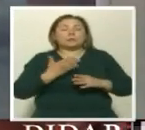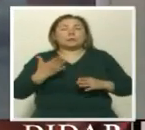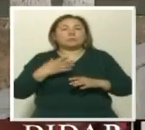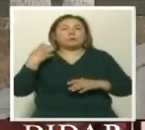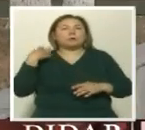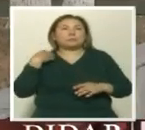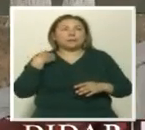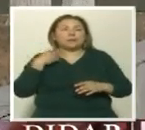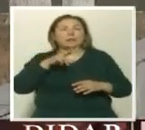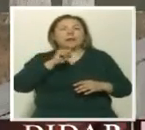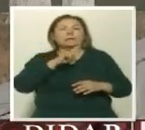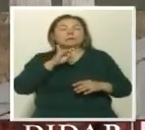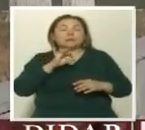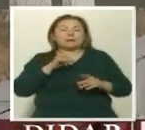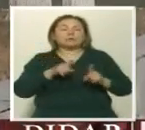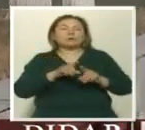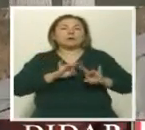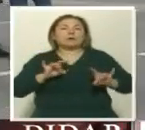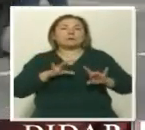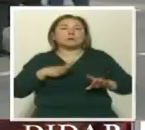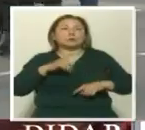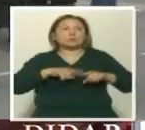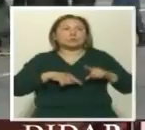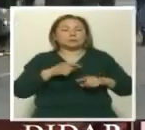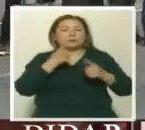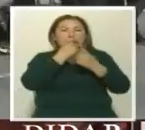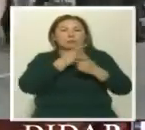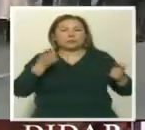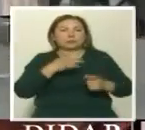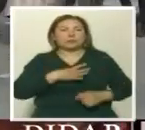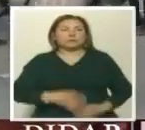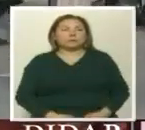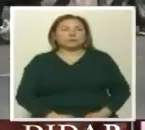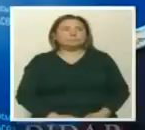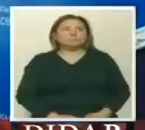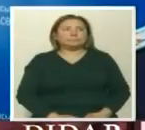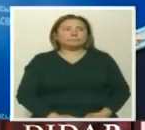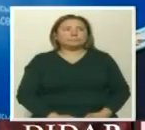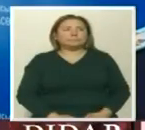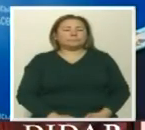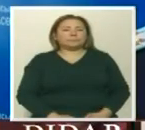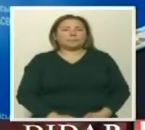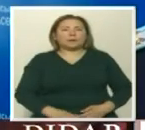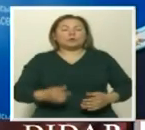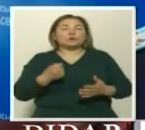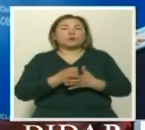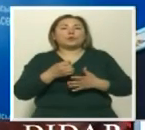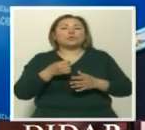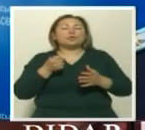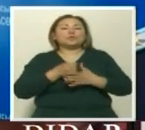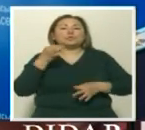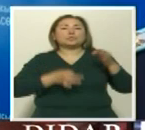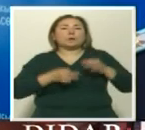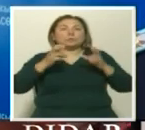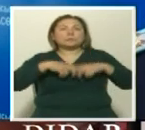бастығы Лазер Тайлақ ұсталғандар туралы дереу туысқандарына хабарланатынын айтады. Сотқа дейінгі тергеп тексеру және